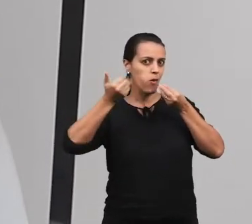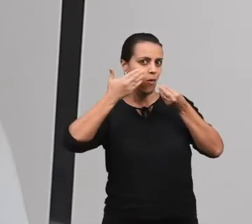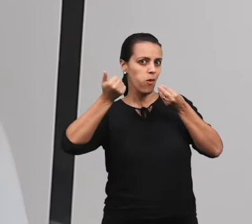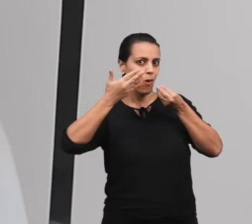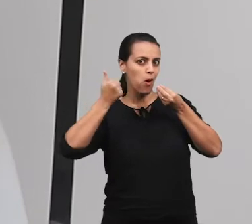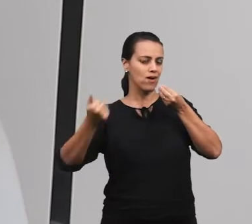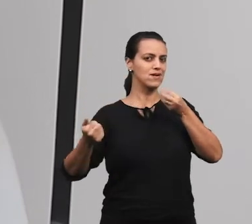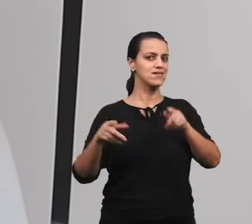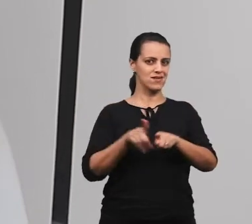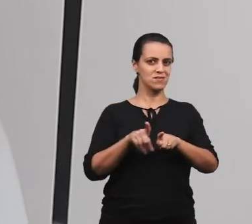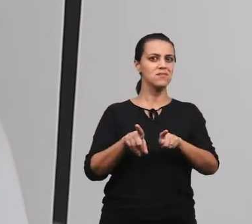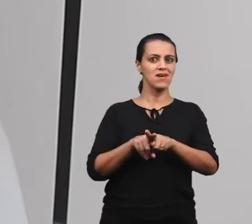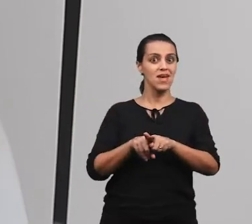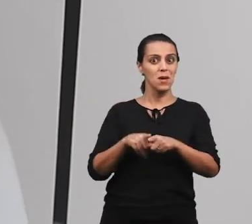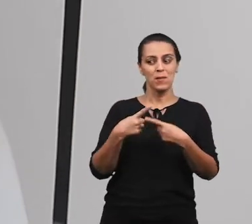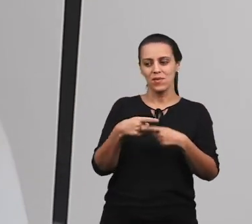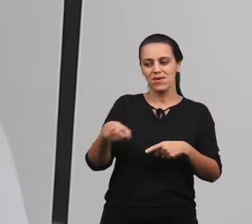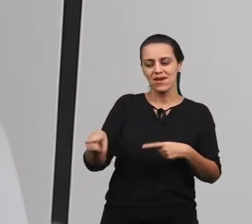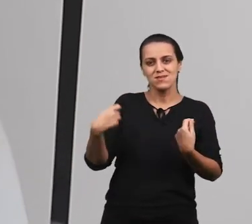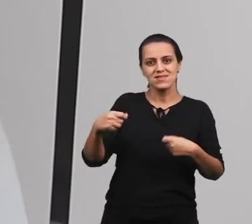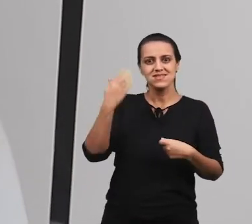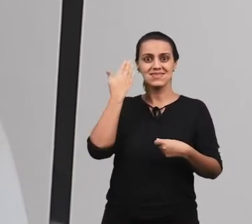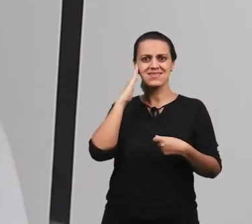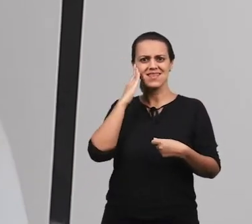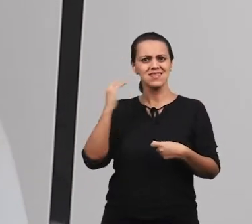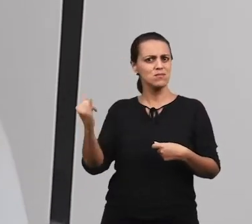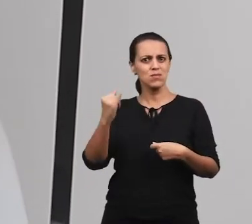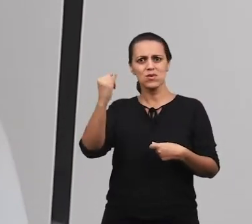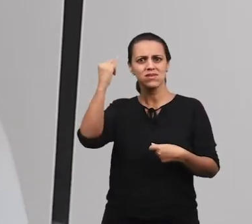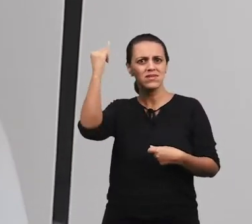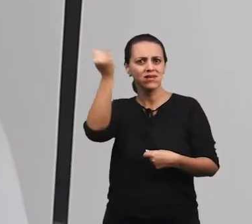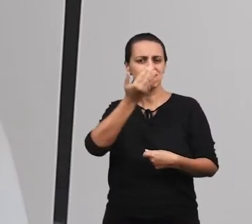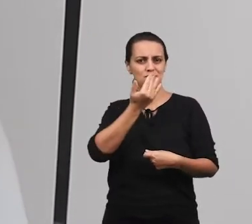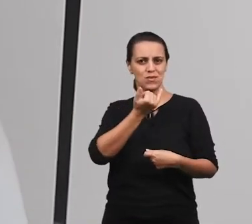ребенок понял, что очень важно питаться